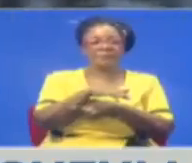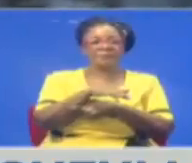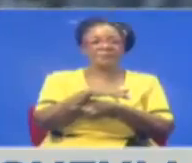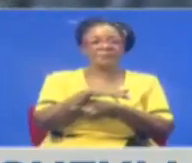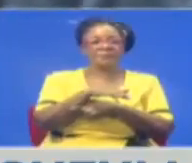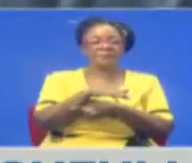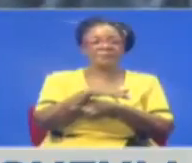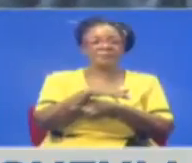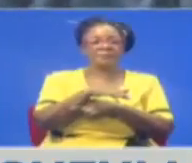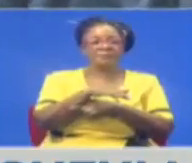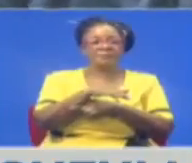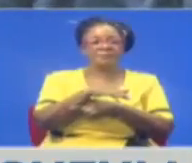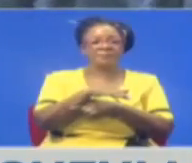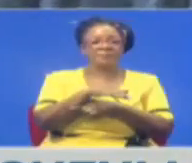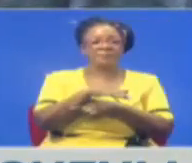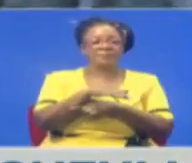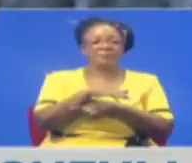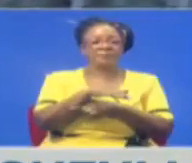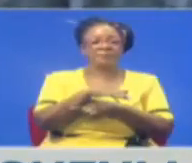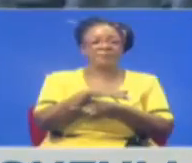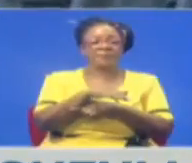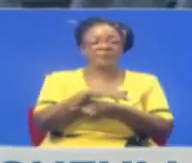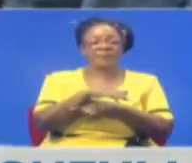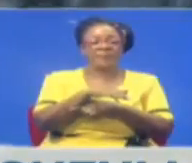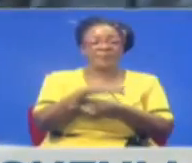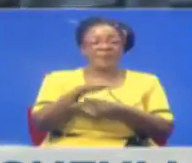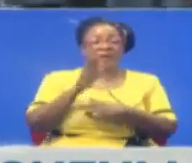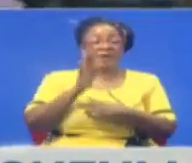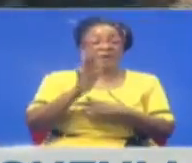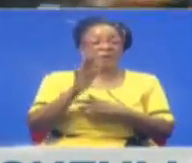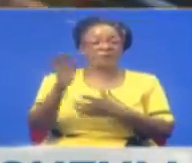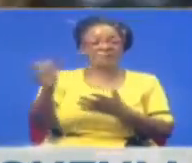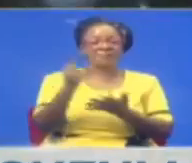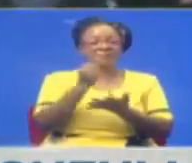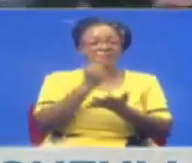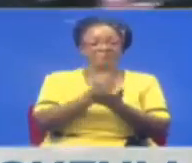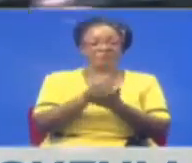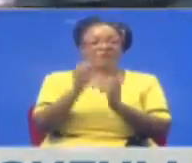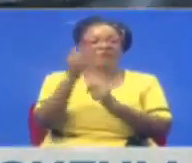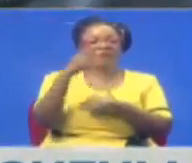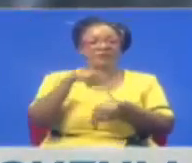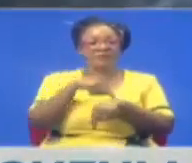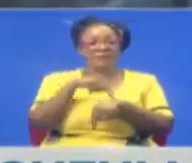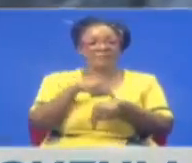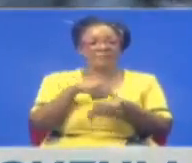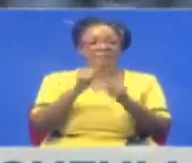John Pombe Joseph Magufuli alichaguliwa kuingia bungeni kwa mara ya kwanza mwaka